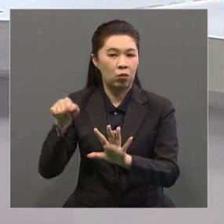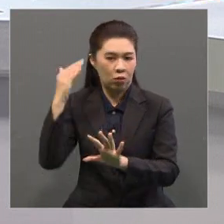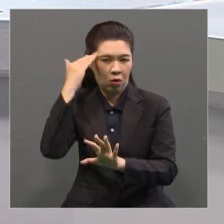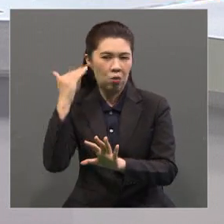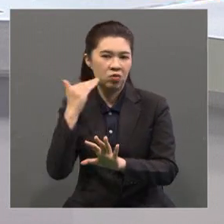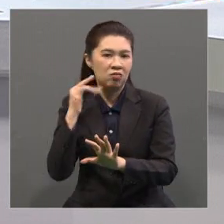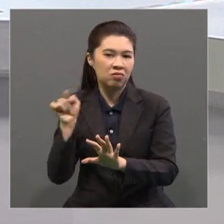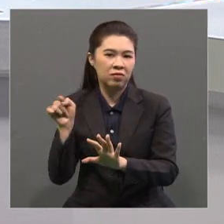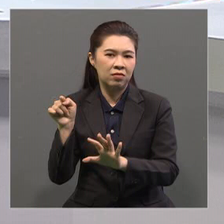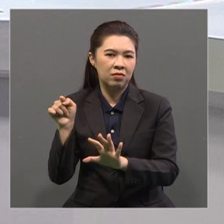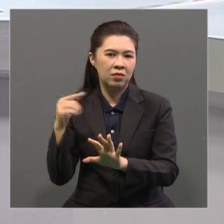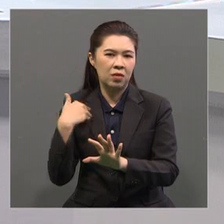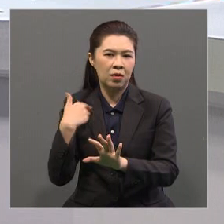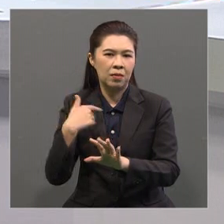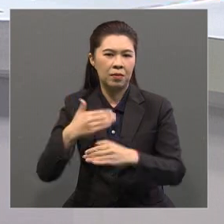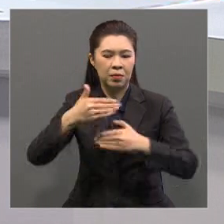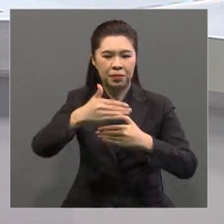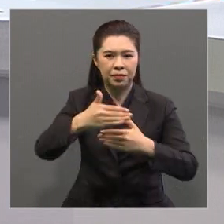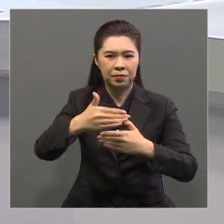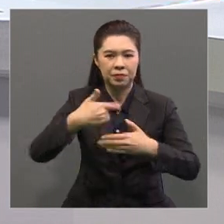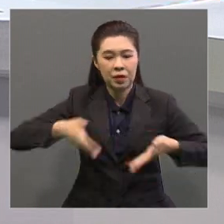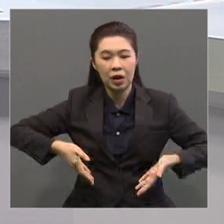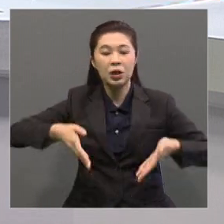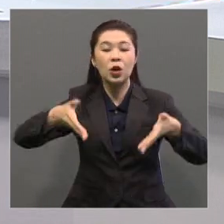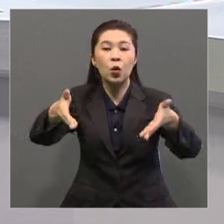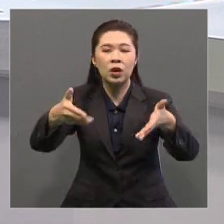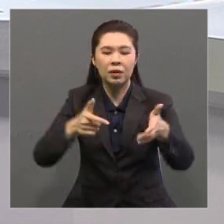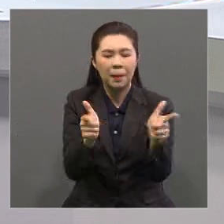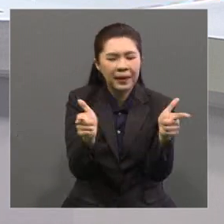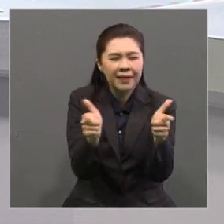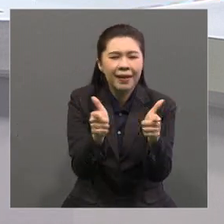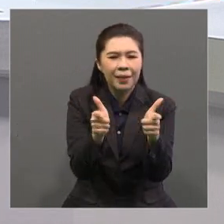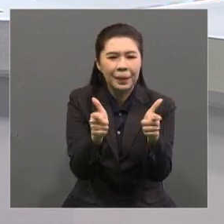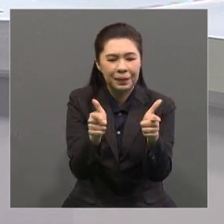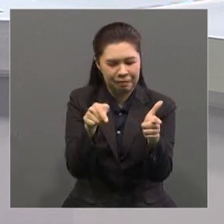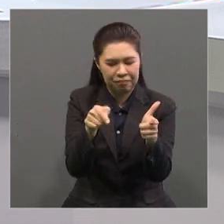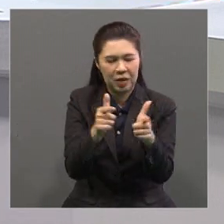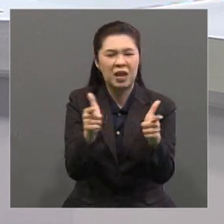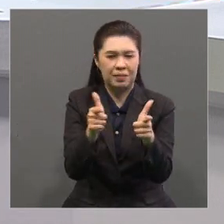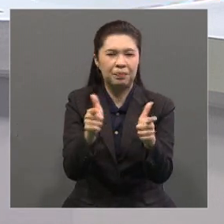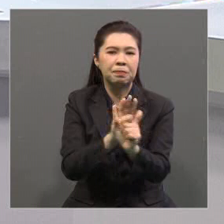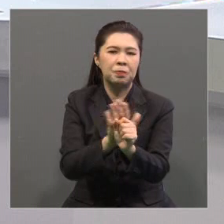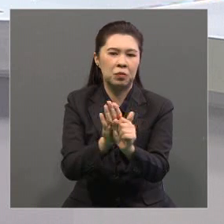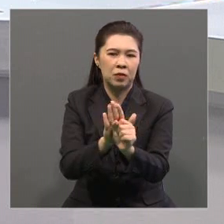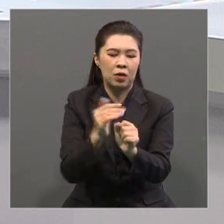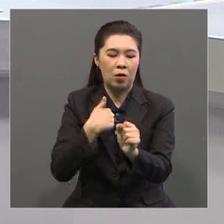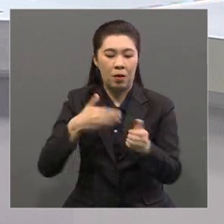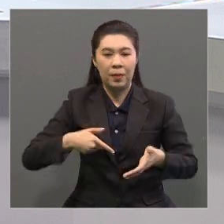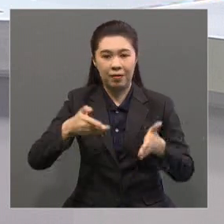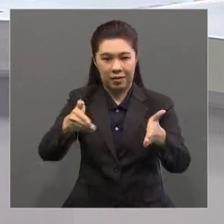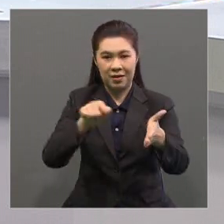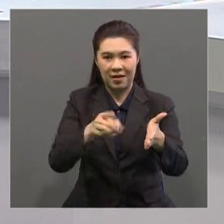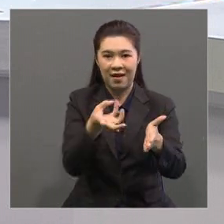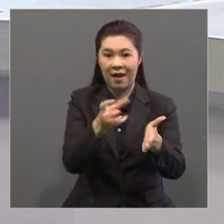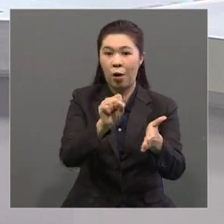บรรยากาศมันก็จะเป็น Blockเป็นBlockนะในถนนเข้าถนนแคบๆมันก็ไม่ได้กว้างมากแต่พอเป็นข้าวสารบ้านเราเนี่ย